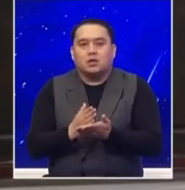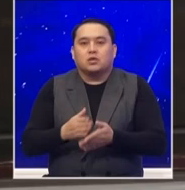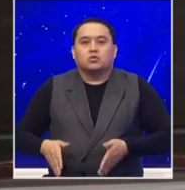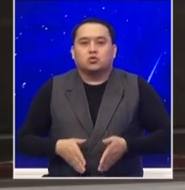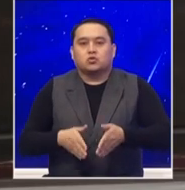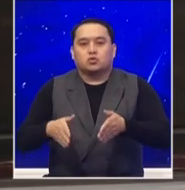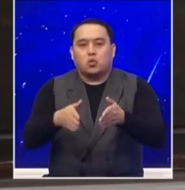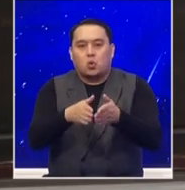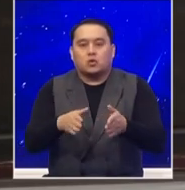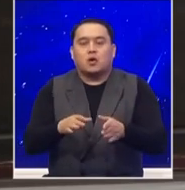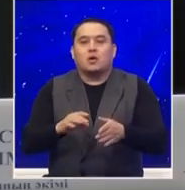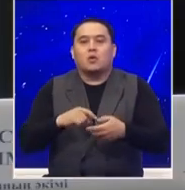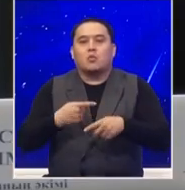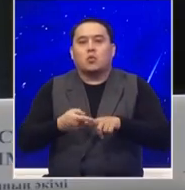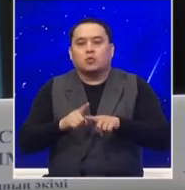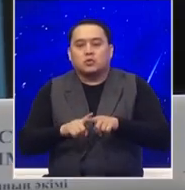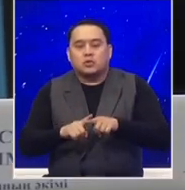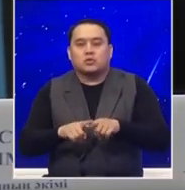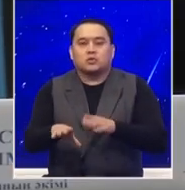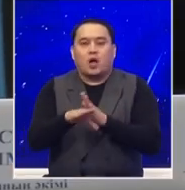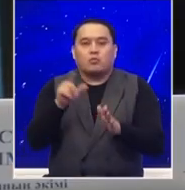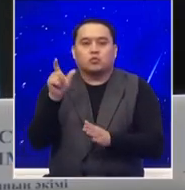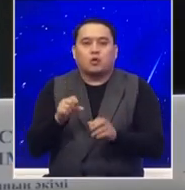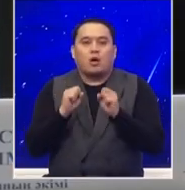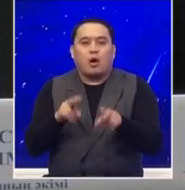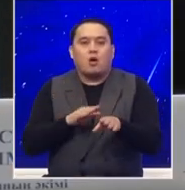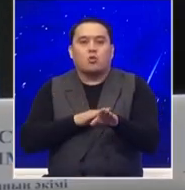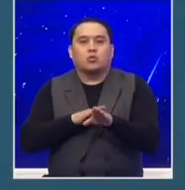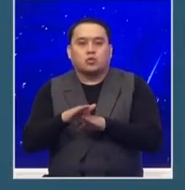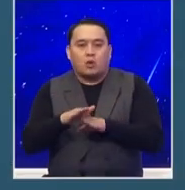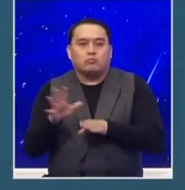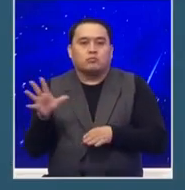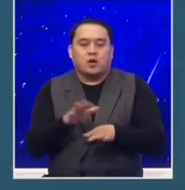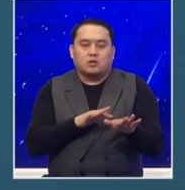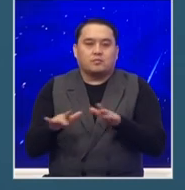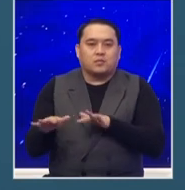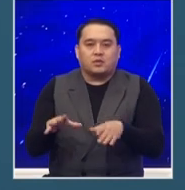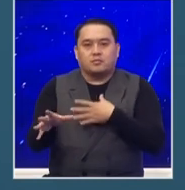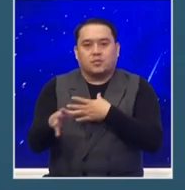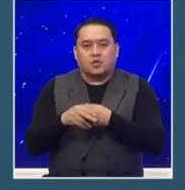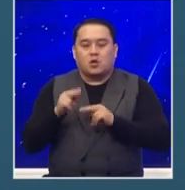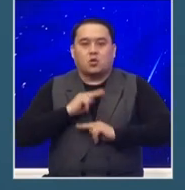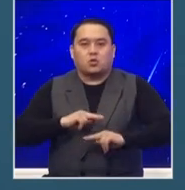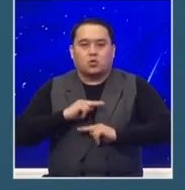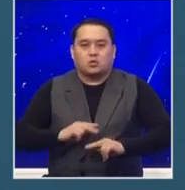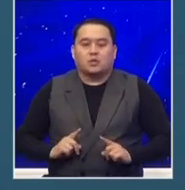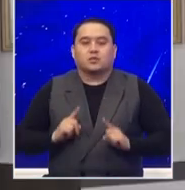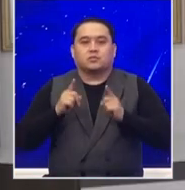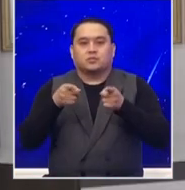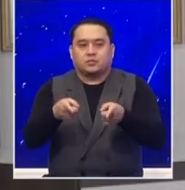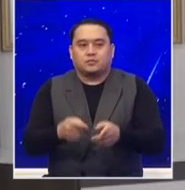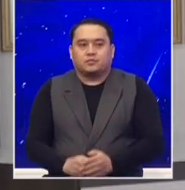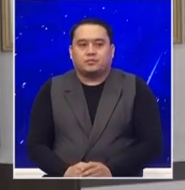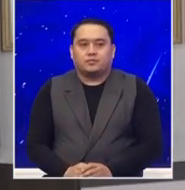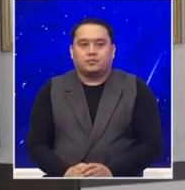аясында бекітіліп жатыр. Ал депутаттар өз міндеттерін адал атқарып, бар шаруаны бірге тындыруға білек сыбанып отыр. Енді